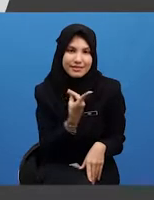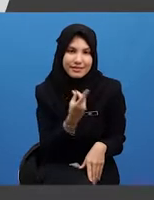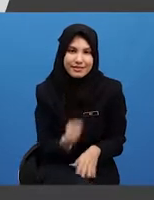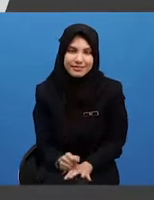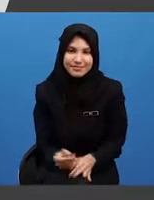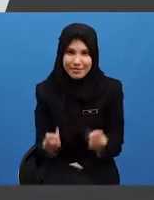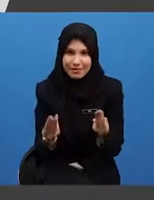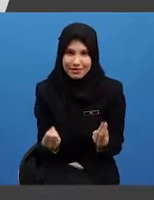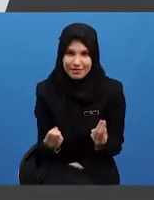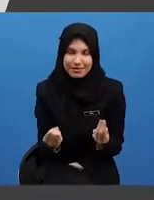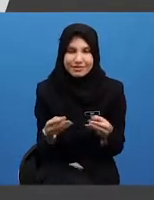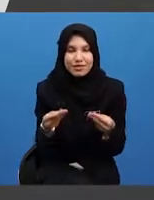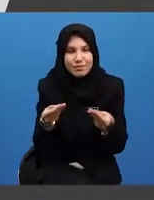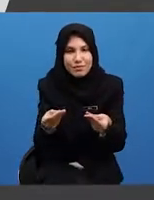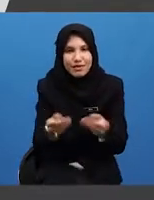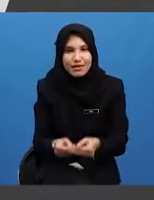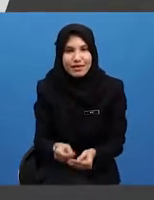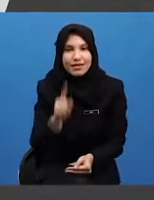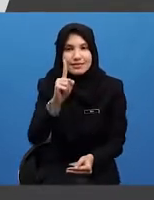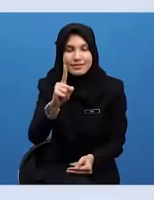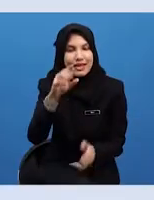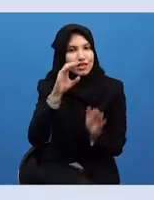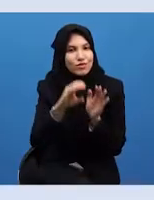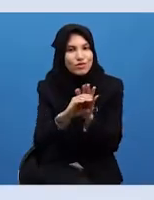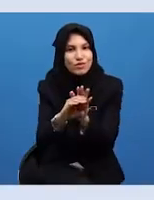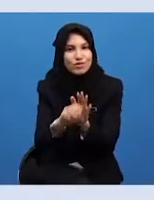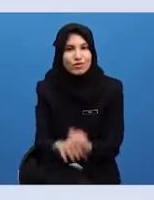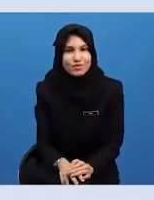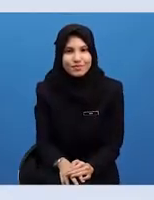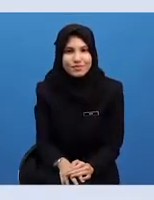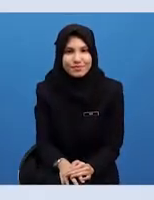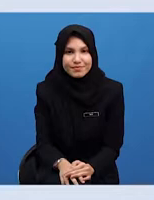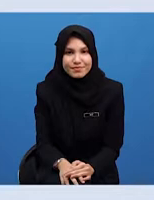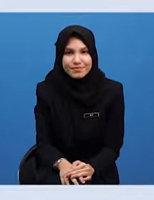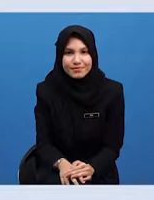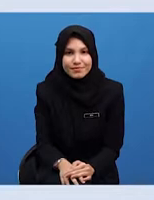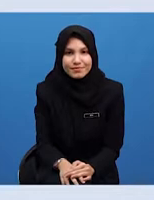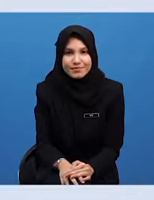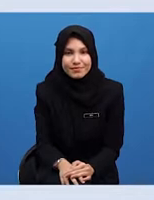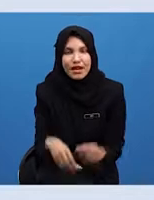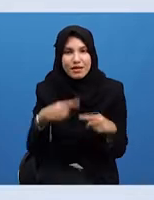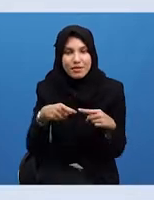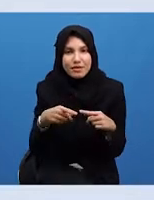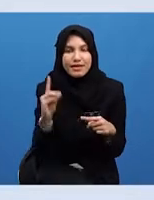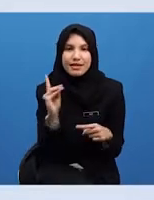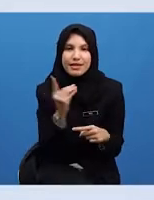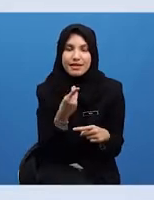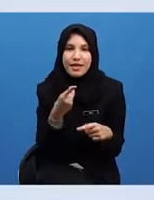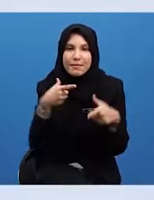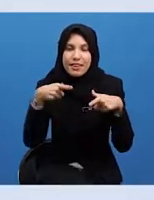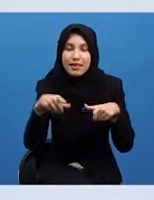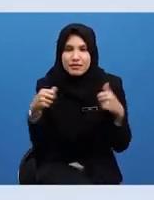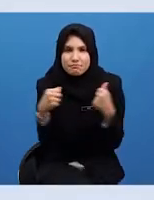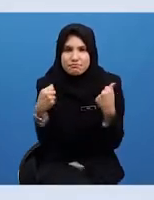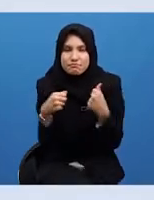Mari cikgu berikan anda semua satu contoh. Ais. Apabila kita meletakkan ais dalam